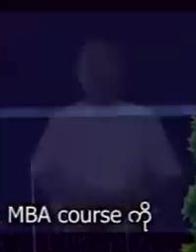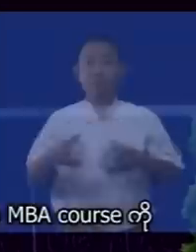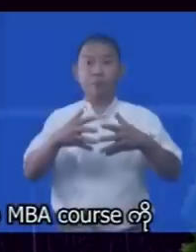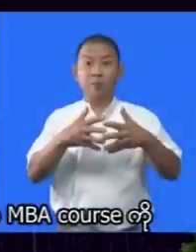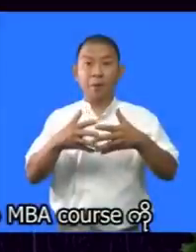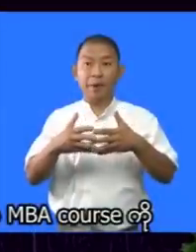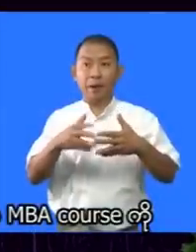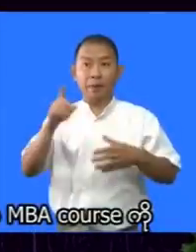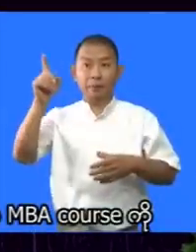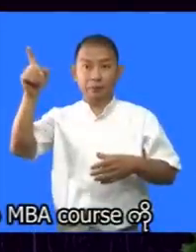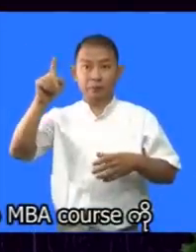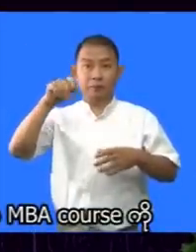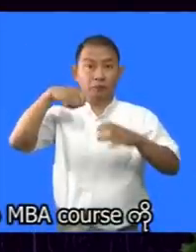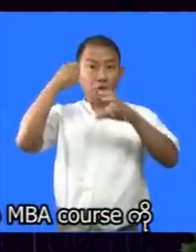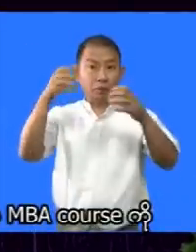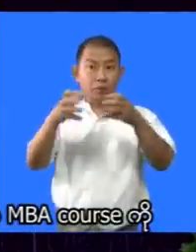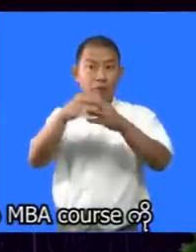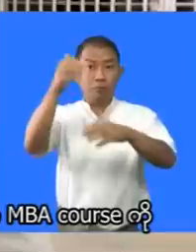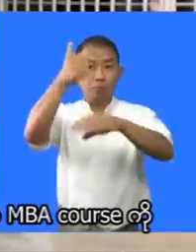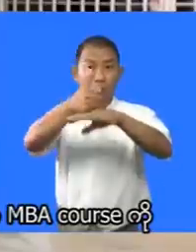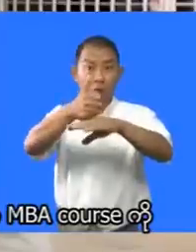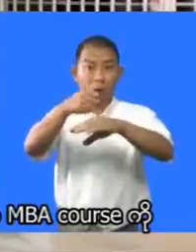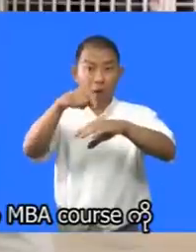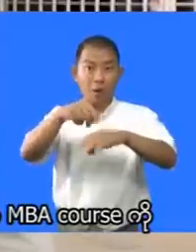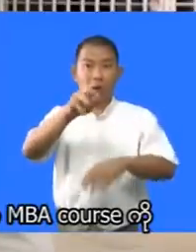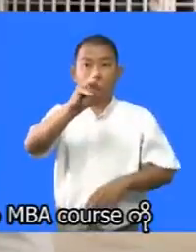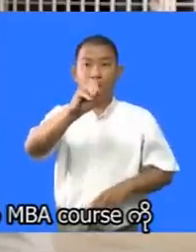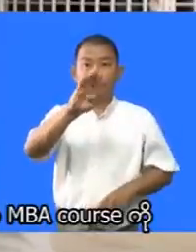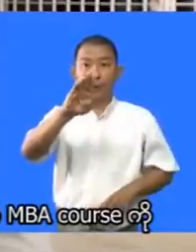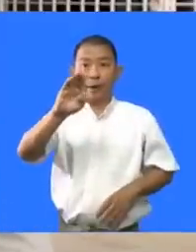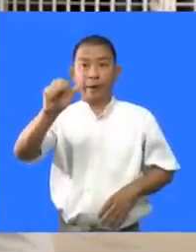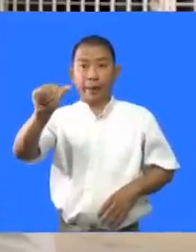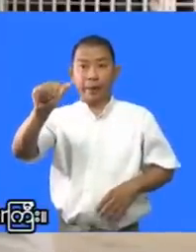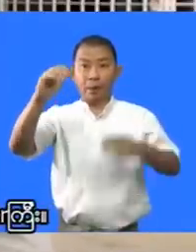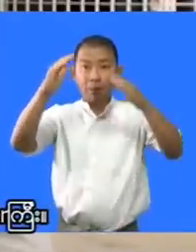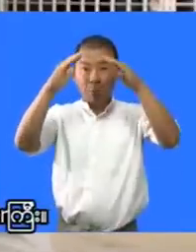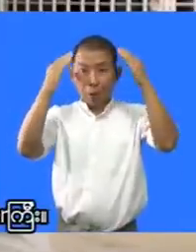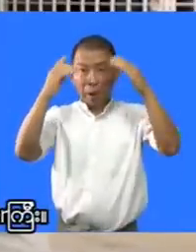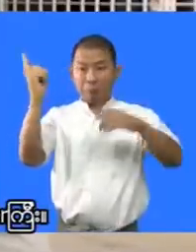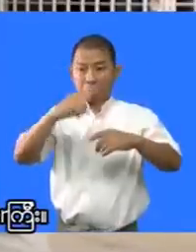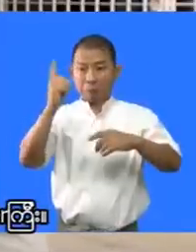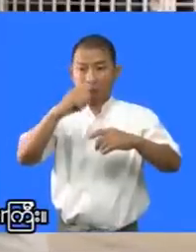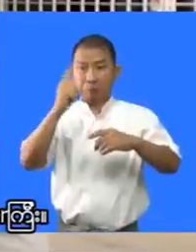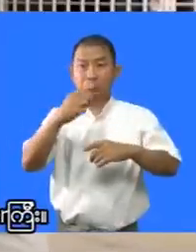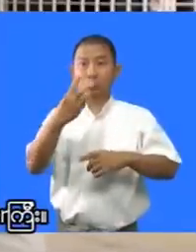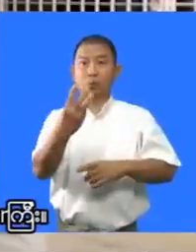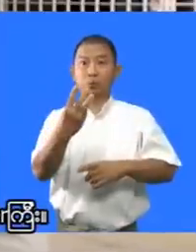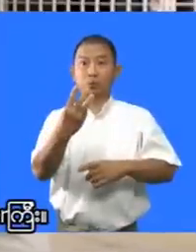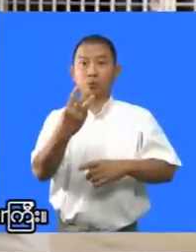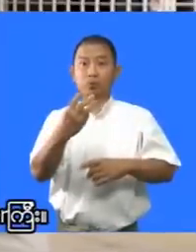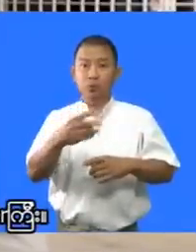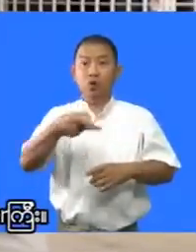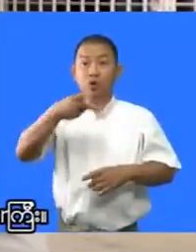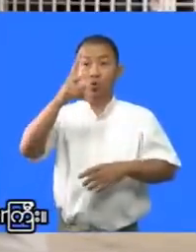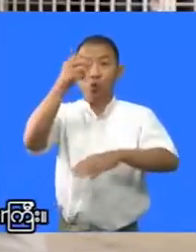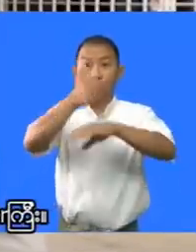ရုပ်ရှင်အစည်းအဝေးမှာဆိုလို့ရှိရင်ဥက္ကဋ္ဌလုပ်တဲ့လူကဒီ MBA course ကို degree နှစ်ခု၃ခု၂ထပ်ကွန်း၃တ